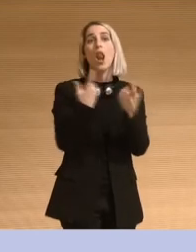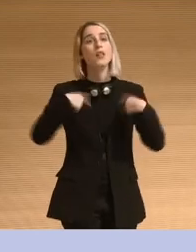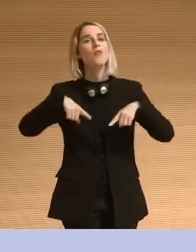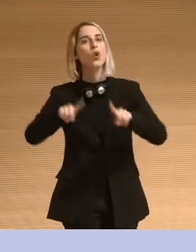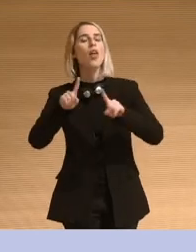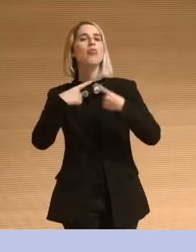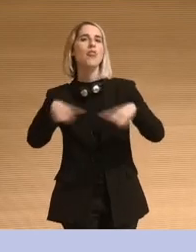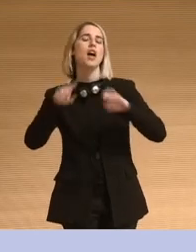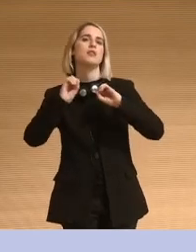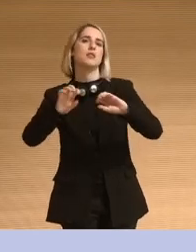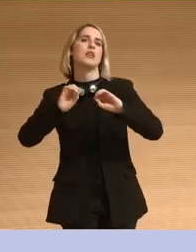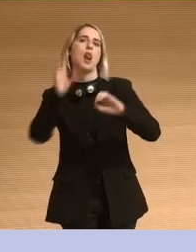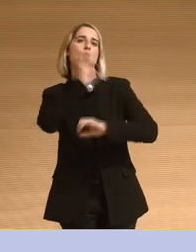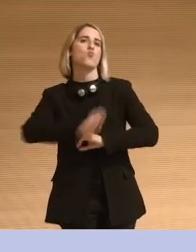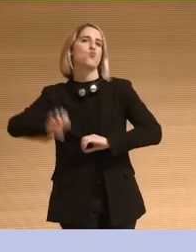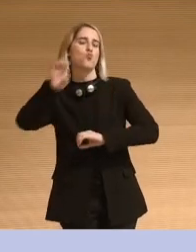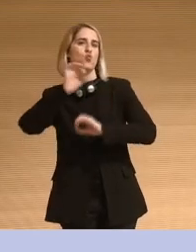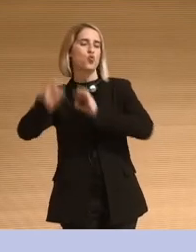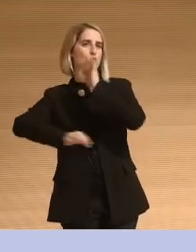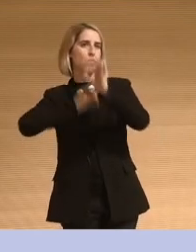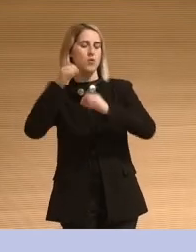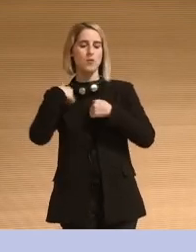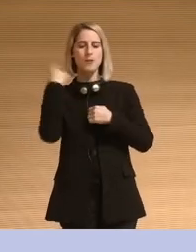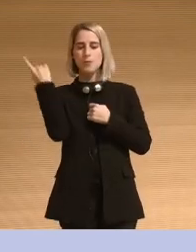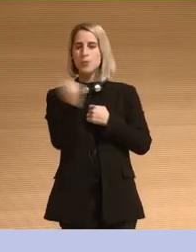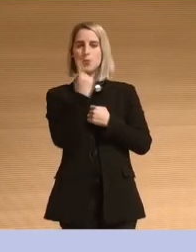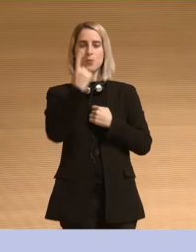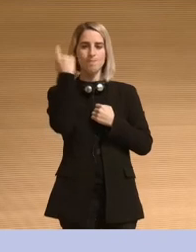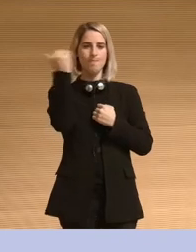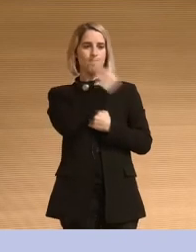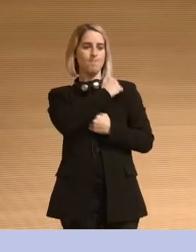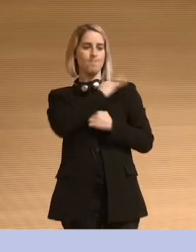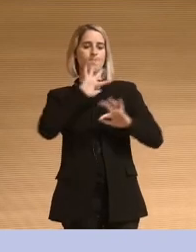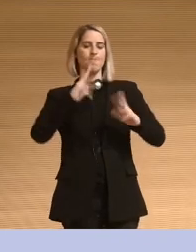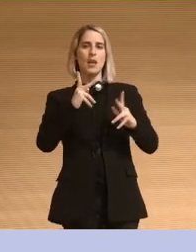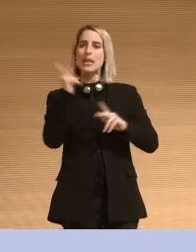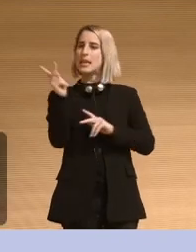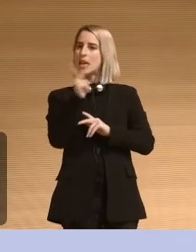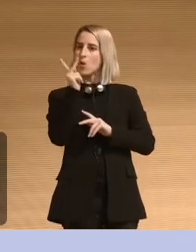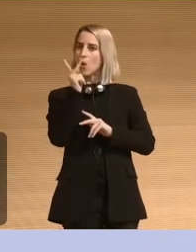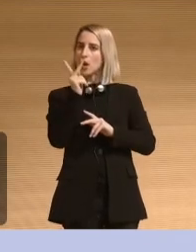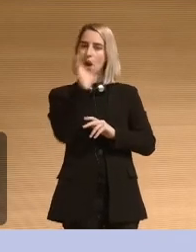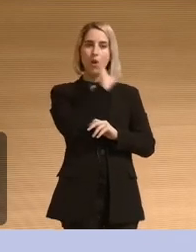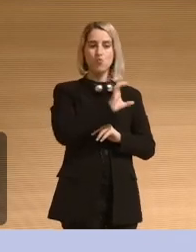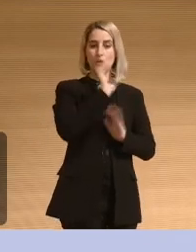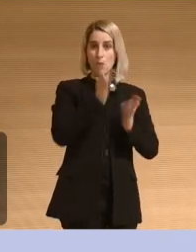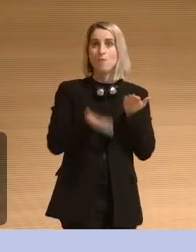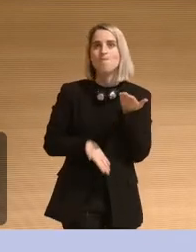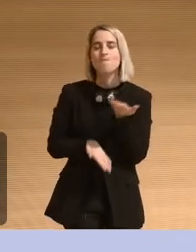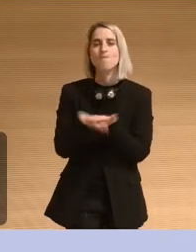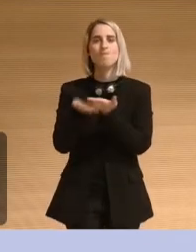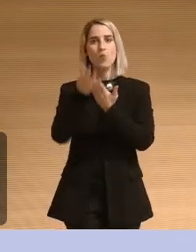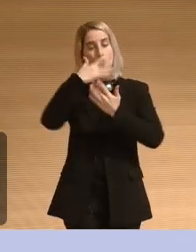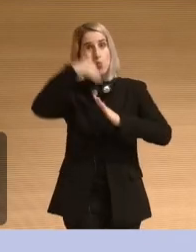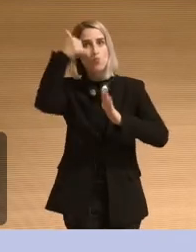θέτω συχνά στον εαυτό μου το εξής ερώτημα. Πώς μπορούν να βοηθήσουν τα μουσεία ουσιαστικά την κοινωνία? Πώς μπορούμε να